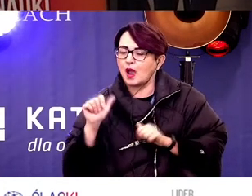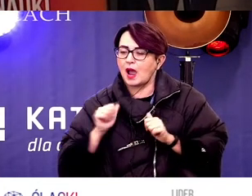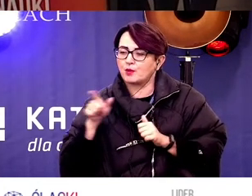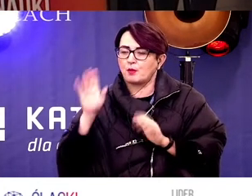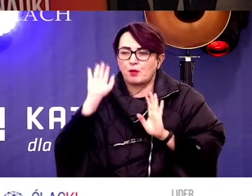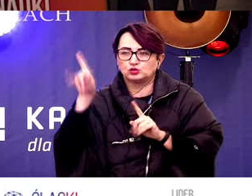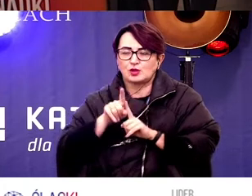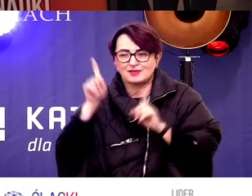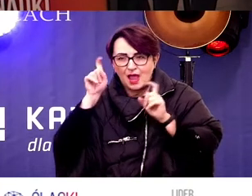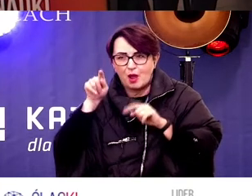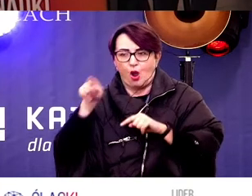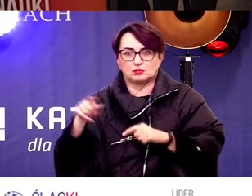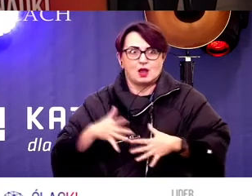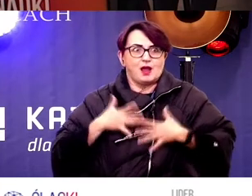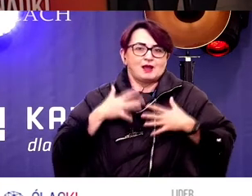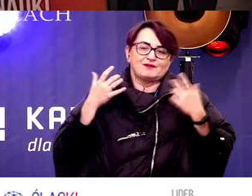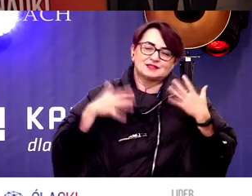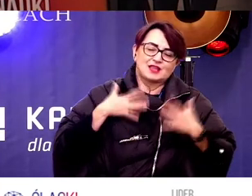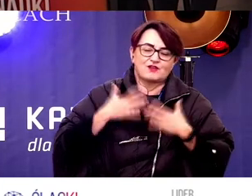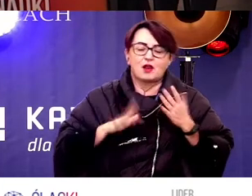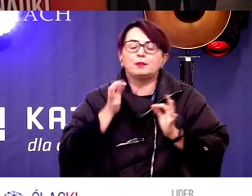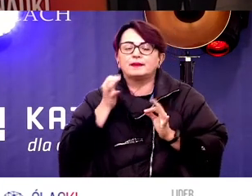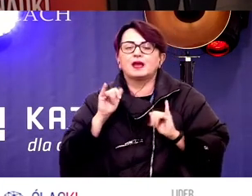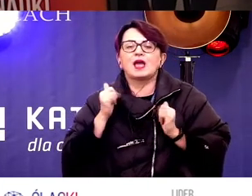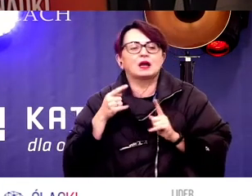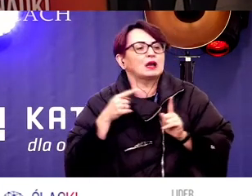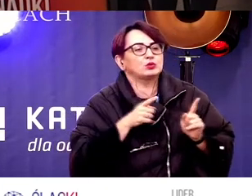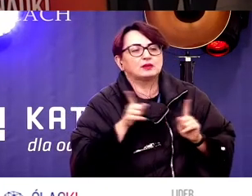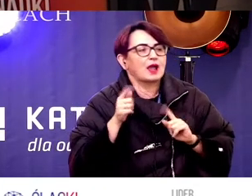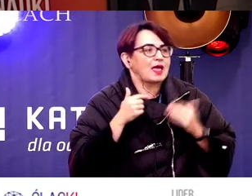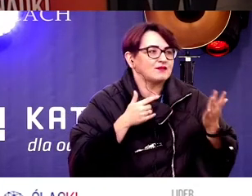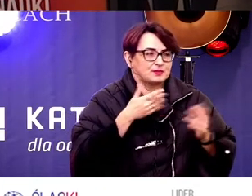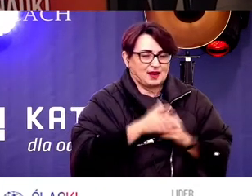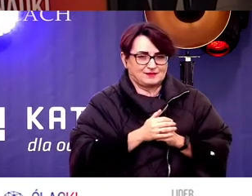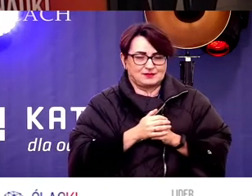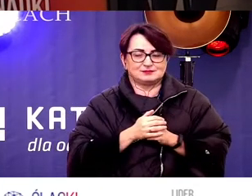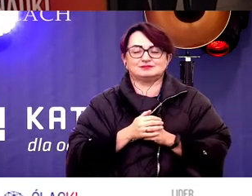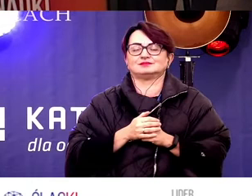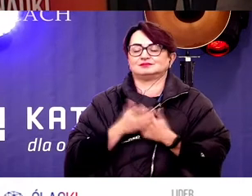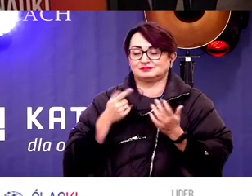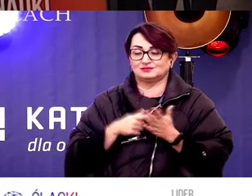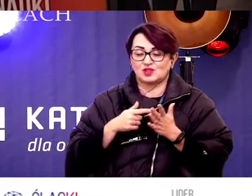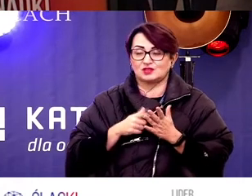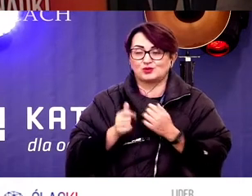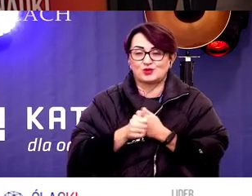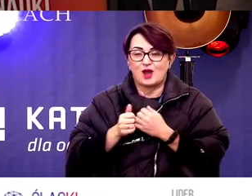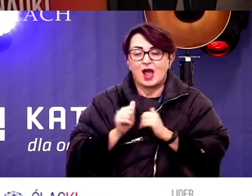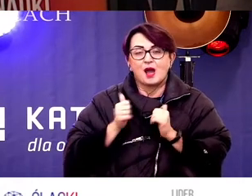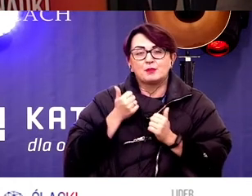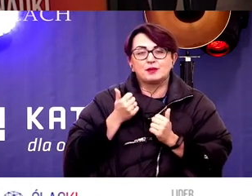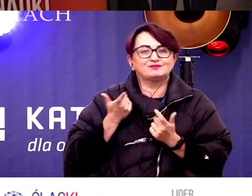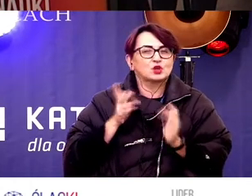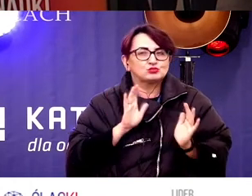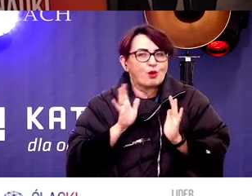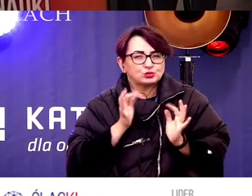do diabła, a tamten człowiek jest zachwycony i jeszcze pyta o kierunek, jak tam dojść. No właśnie, to wszystko na tym polega, żeby w